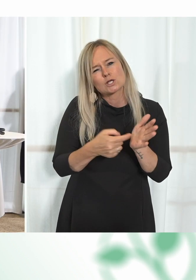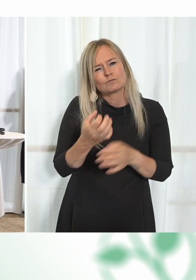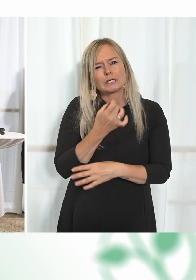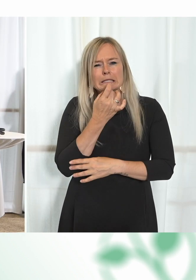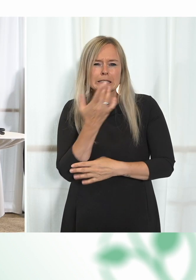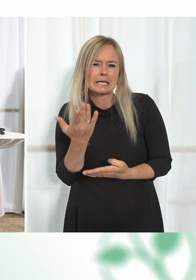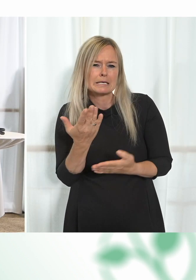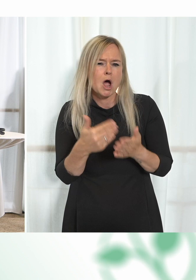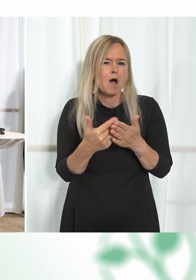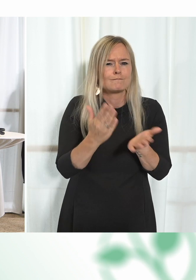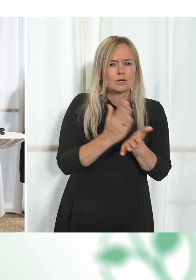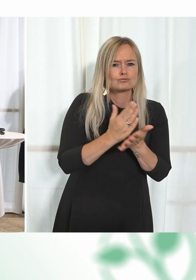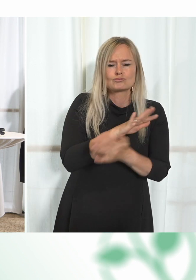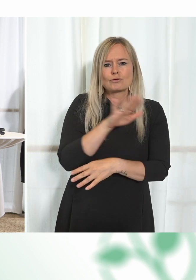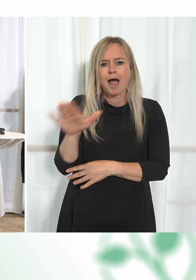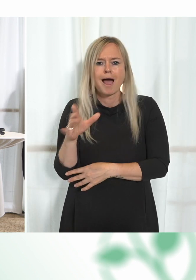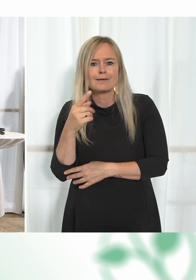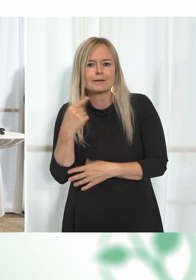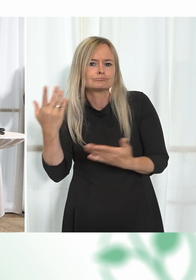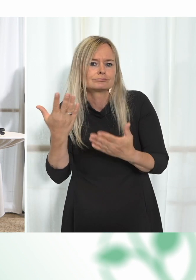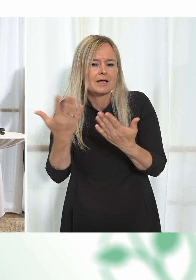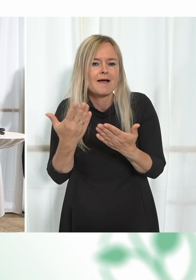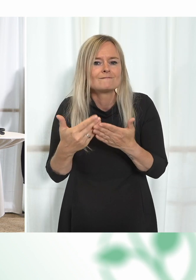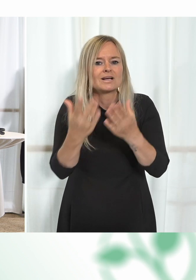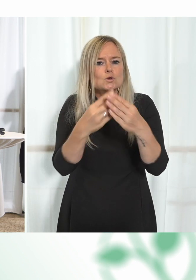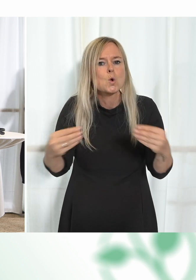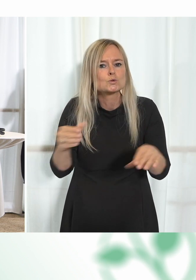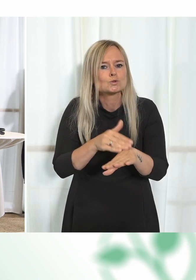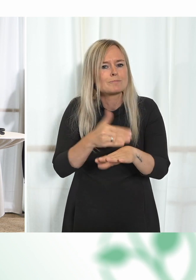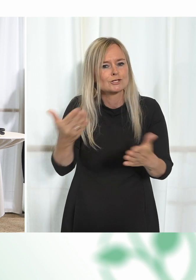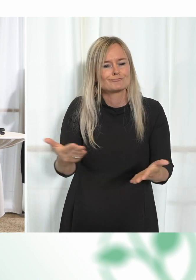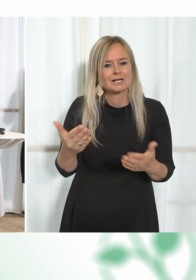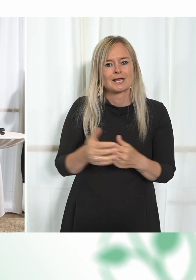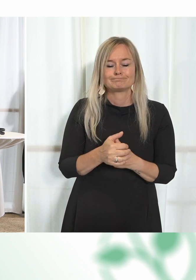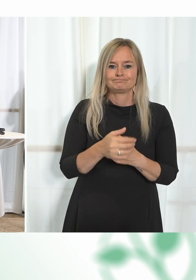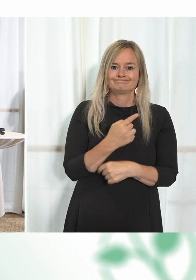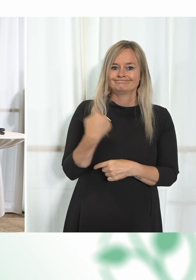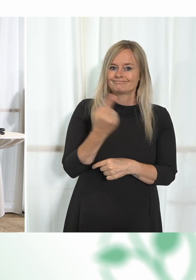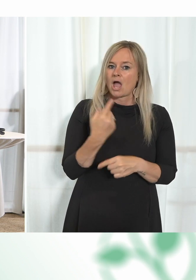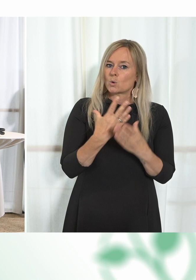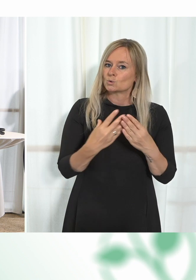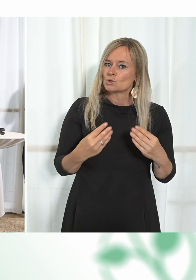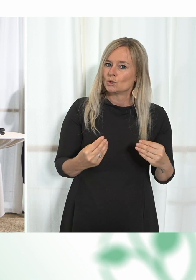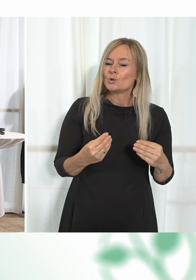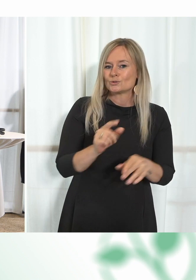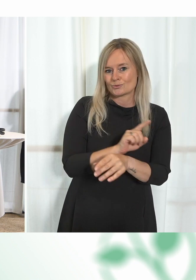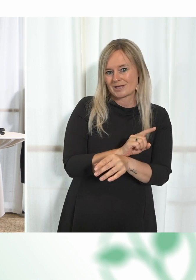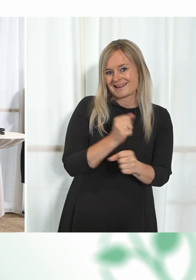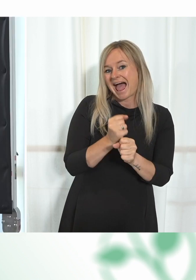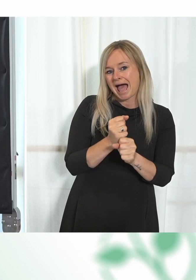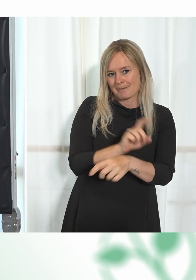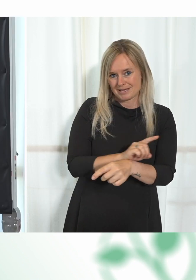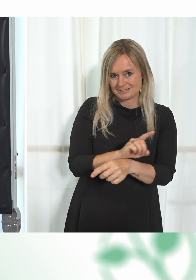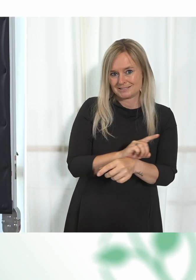was ist Ihnen da schon alles untergelaufen? Welche Lösungen muss man finden? Ja, die Lösungen bei uns sind teilweise die Arbeitszeiten.